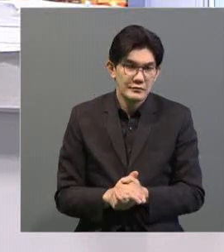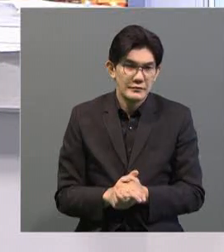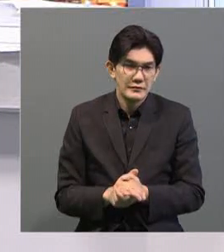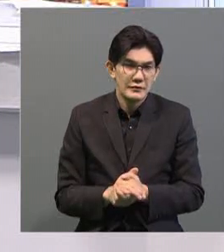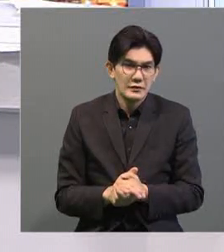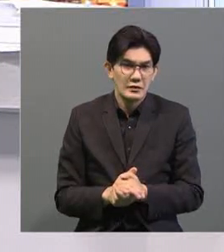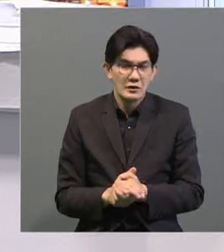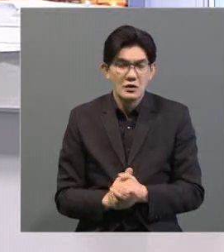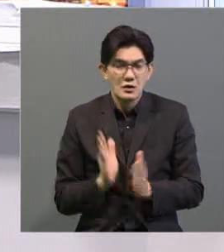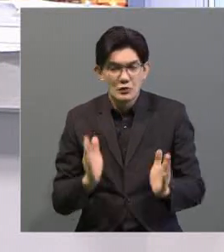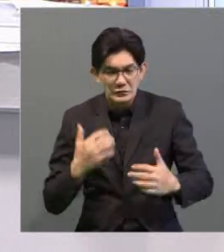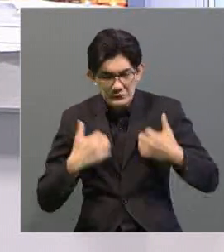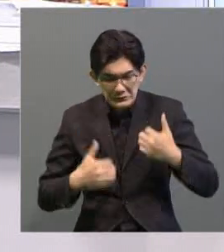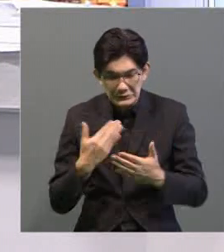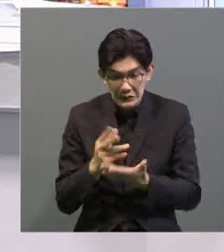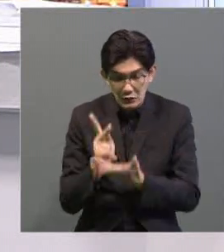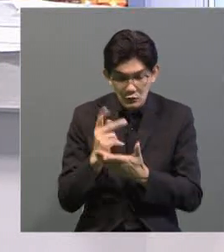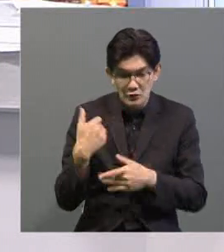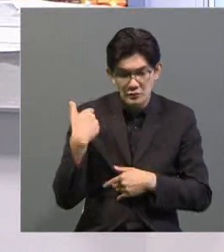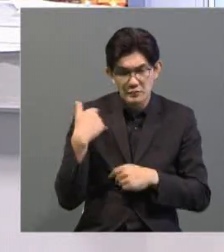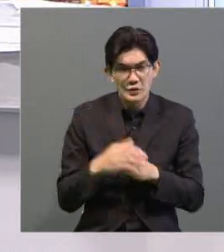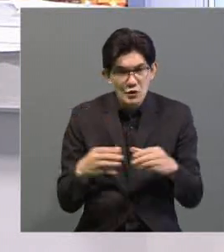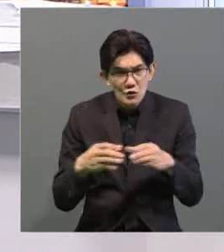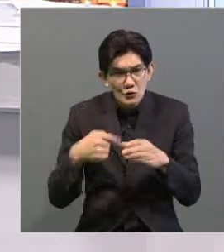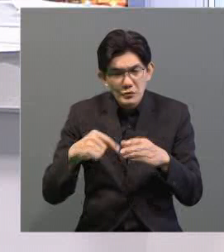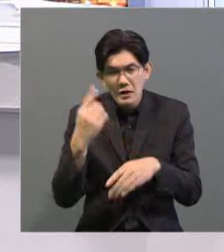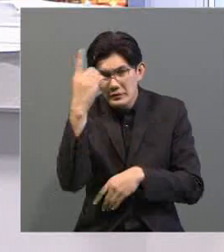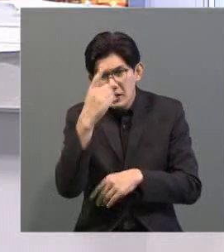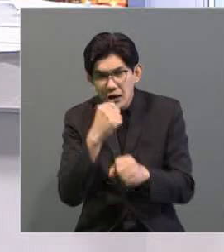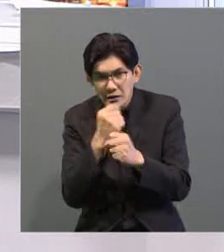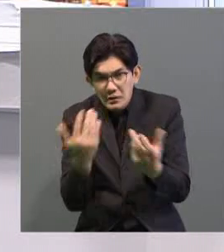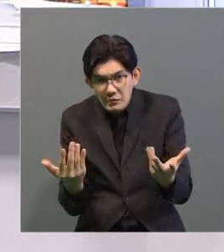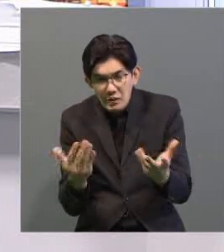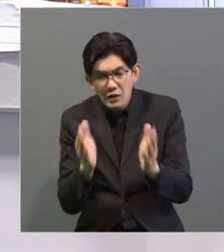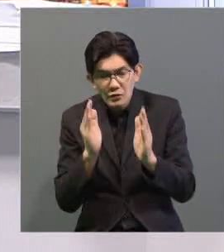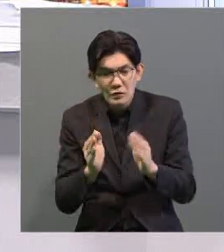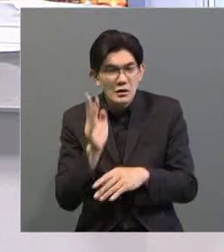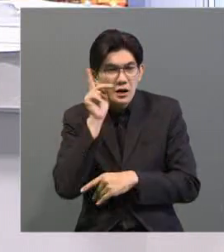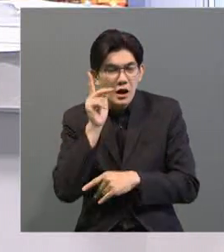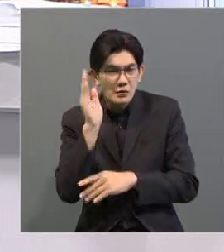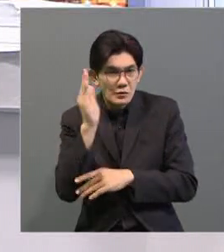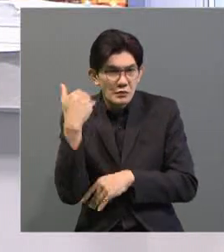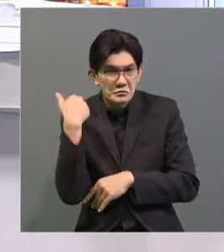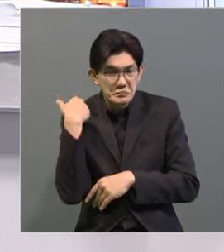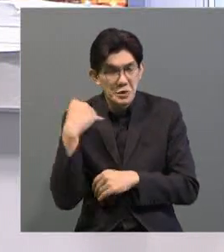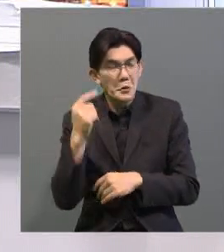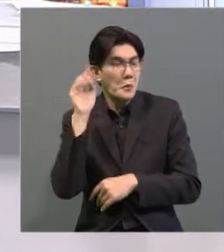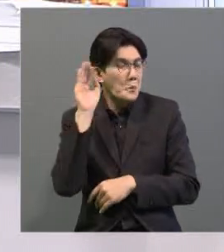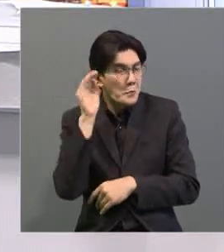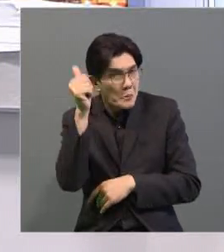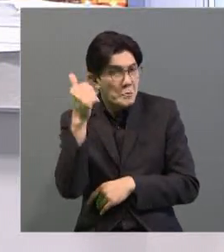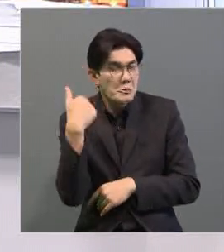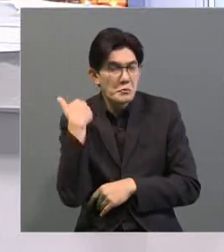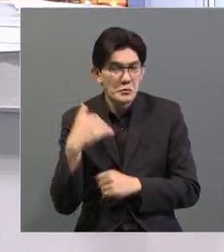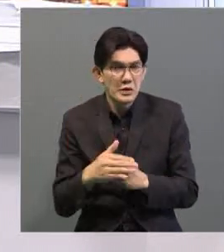แน่นอนว่าบางทีคนเดือดร้อนจะกู้เงินไปเจอพวกขบวนการเหล่านี้เอาแล้วมาเจอเป็นผู้ประกาศด้วยเป็นพรีเซนเตอร์อุ๊ยเชื่อถือ